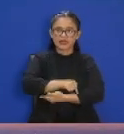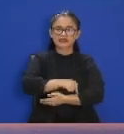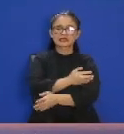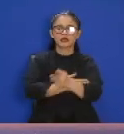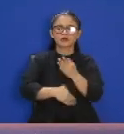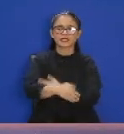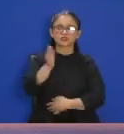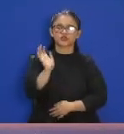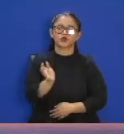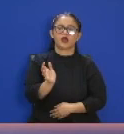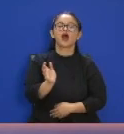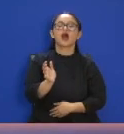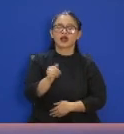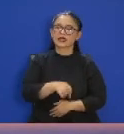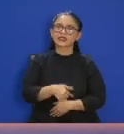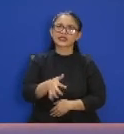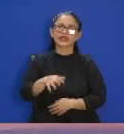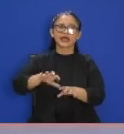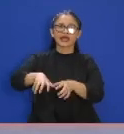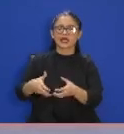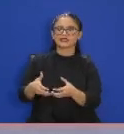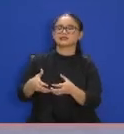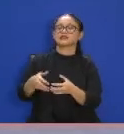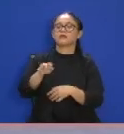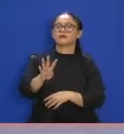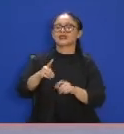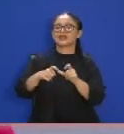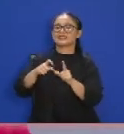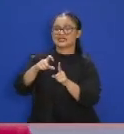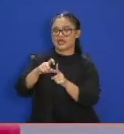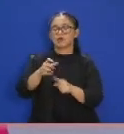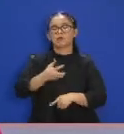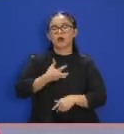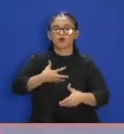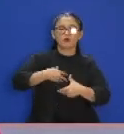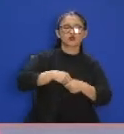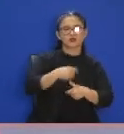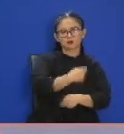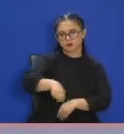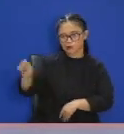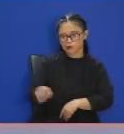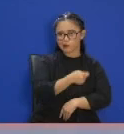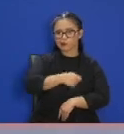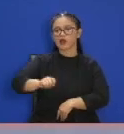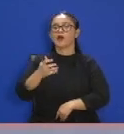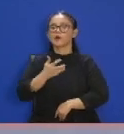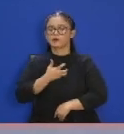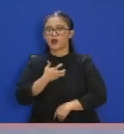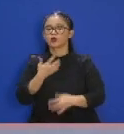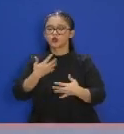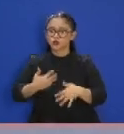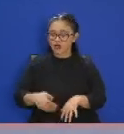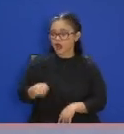waktu kelas berapa ya? Kelas 4 SD itu mau apa ikut badminton. Habis itu di situ aku ketemu